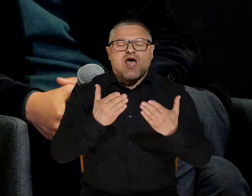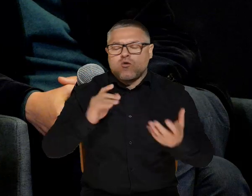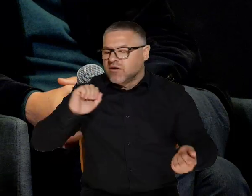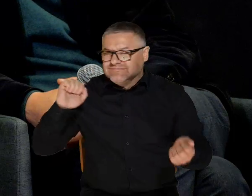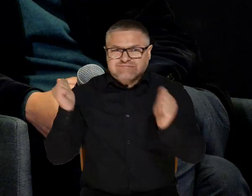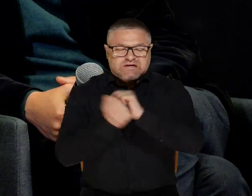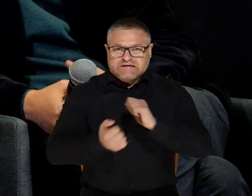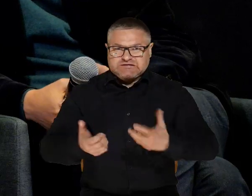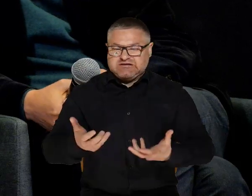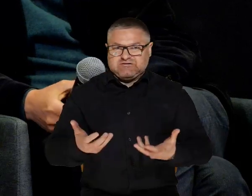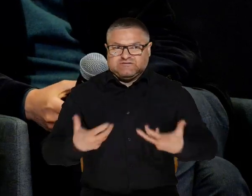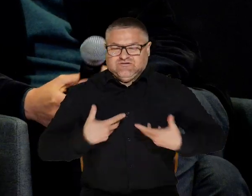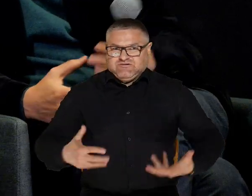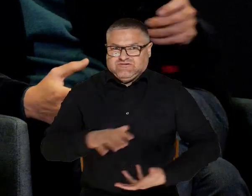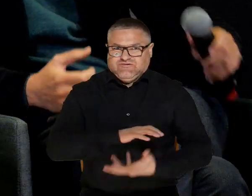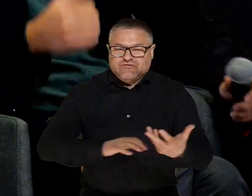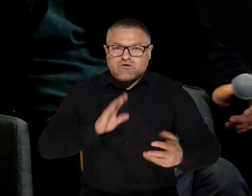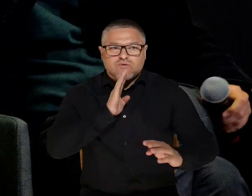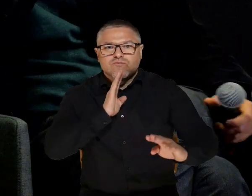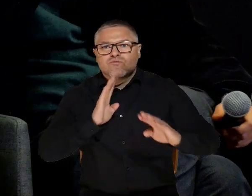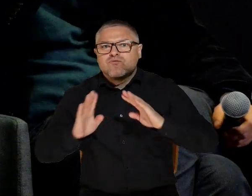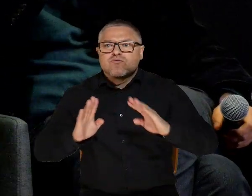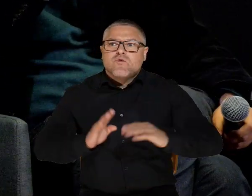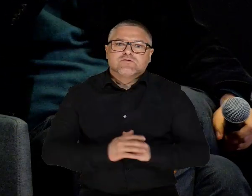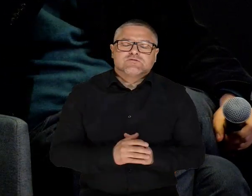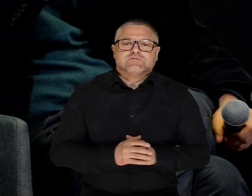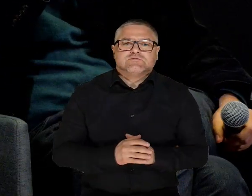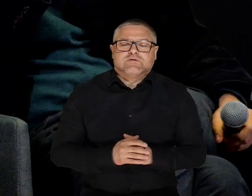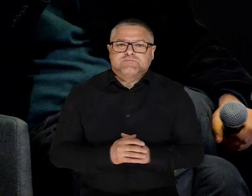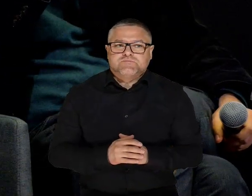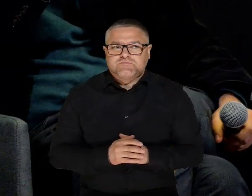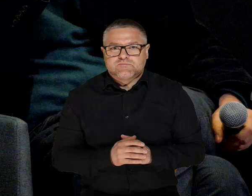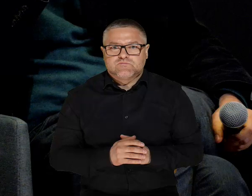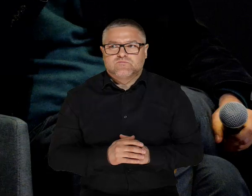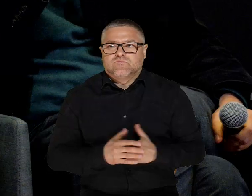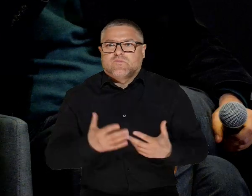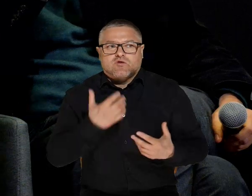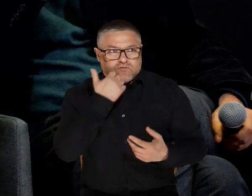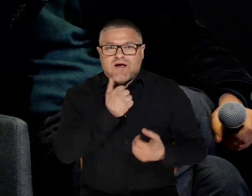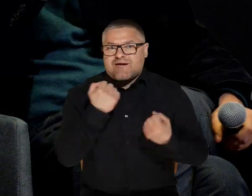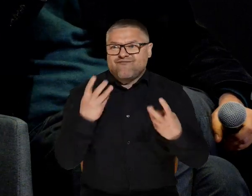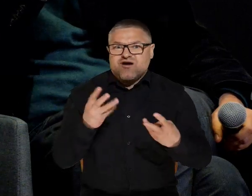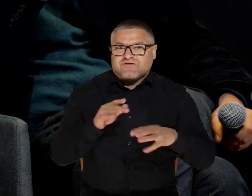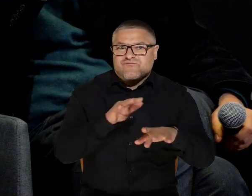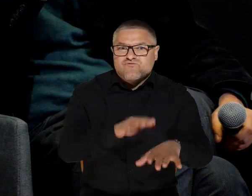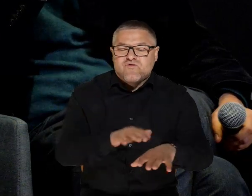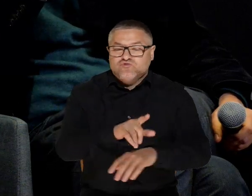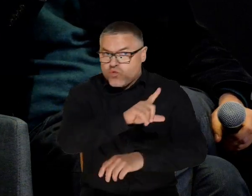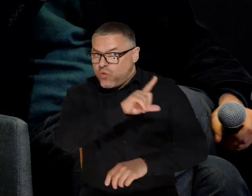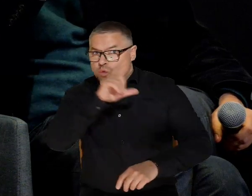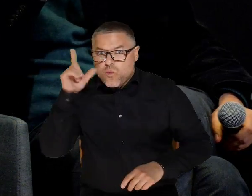Tutaj raczej pan pewnie mniej więcej na ten temat mógłby powiedzieć, ale to chyba nie jest bez znaczenia. No, ci